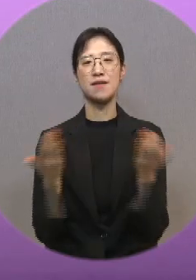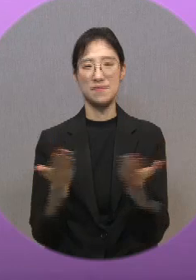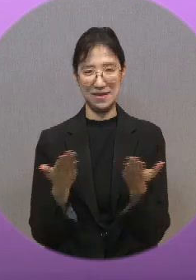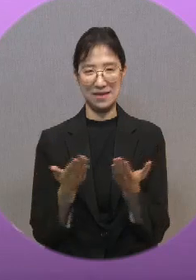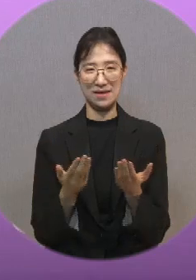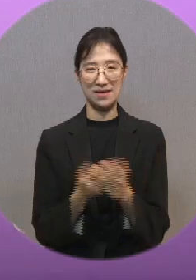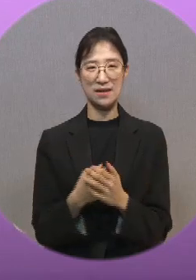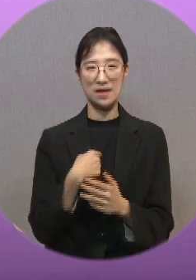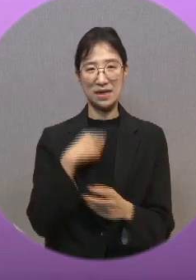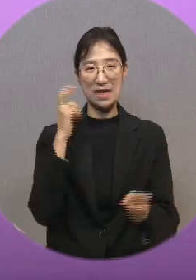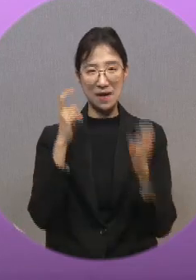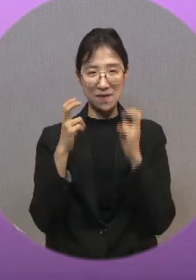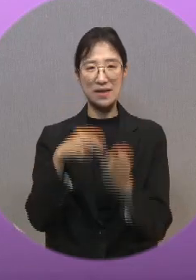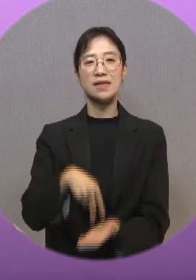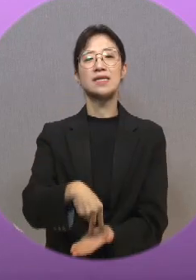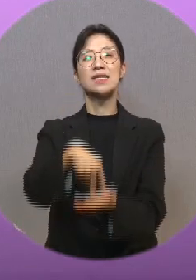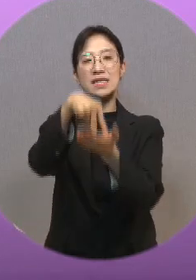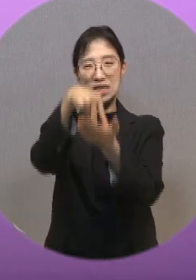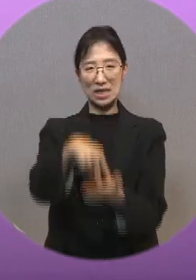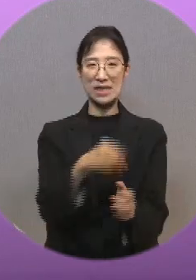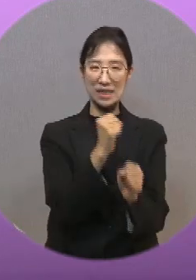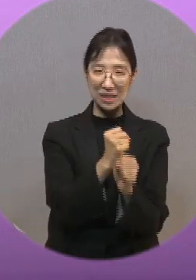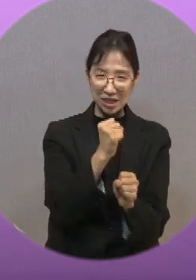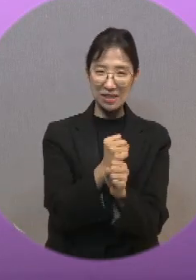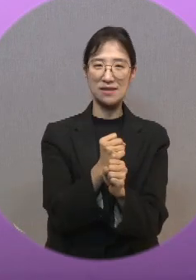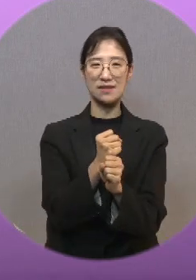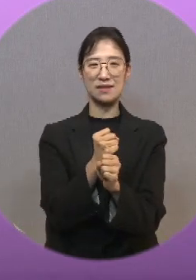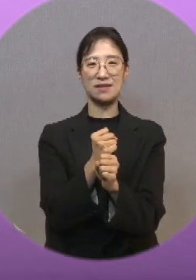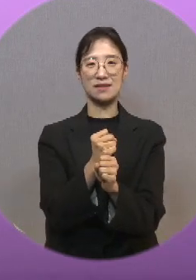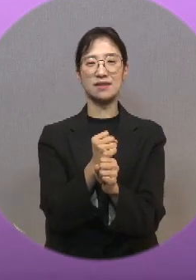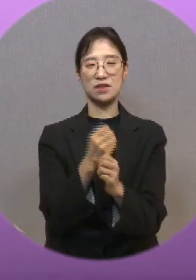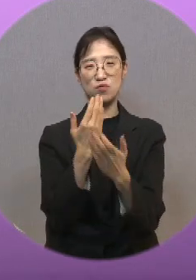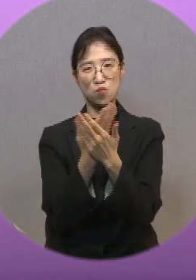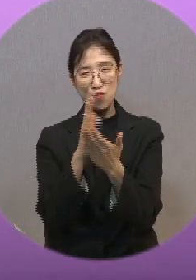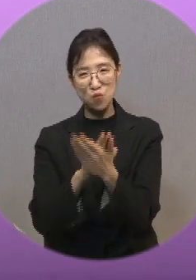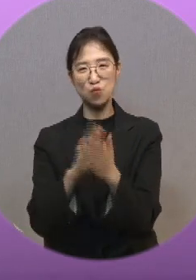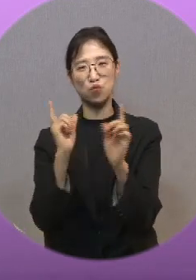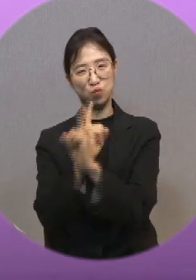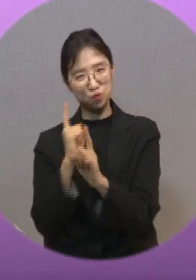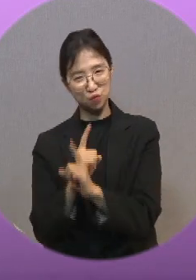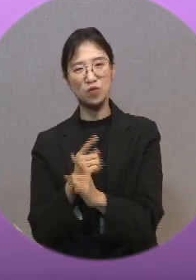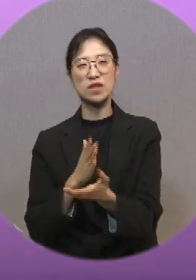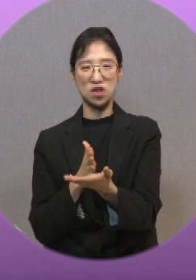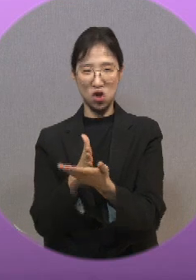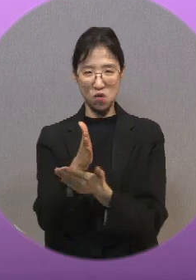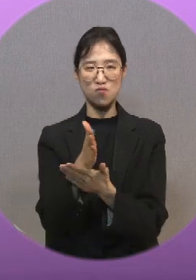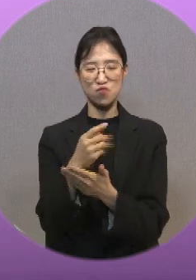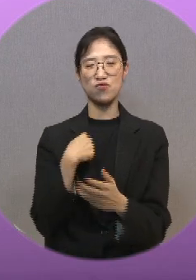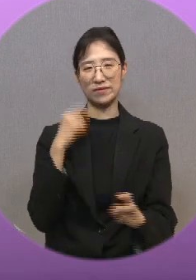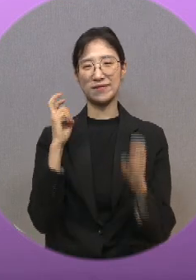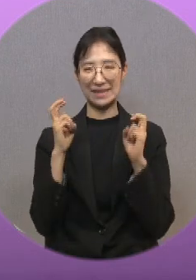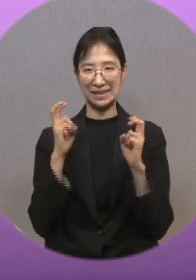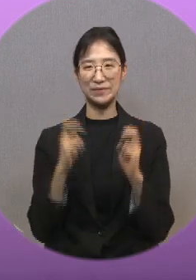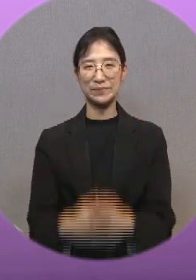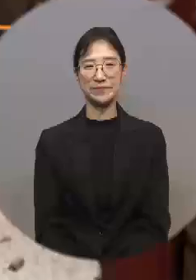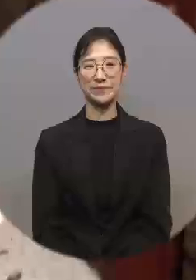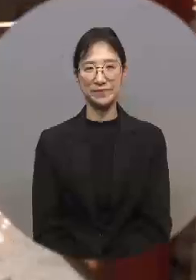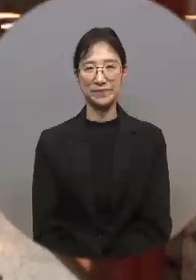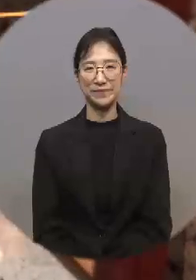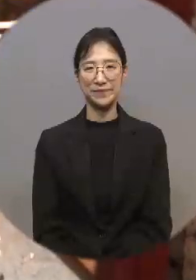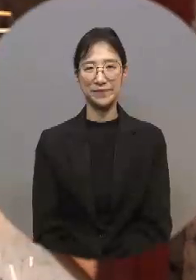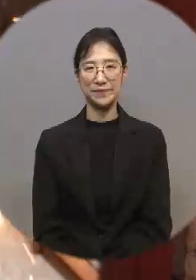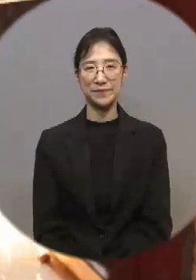있고, 저희 회사는 승강기 설치, 제작, 그다음에 보수를 전문적으로 하는 회사입니다.